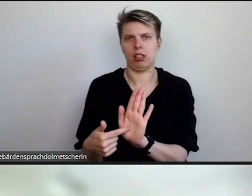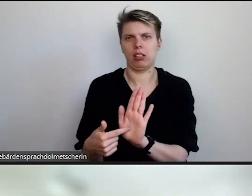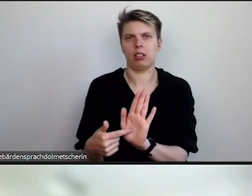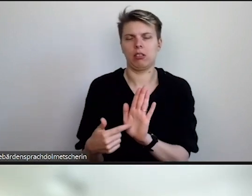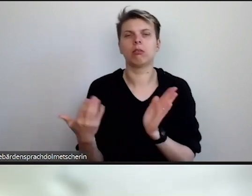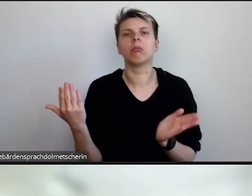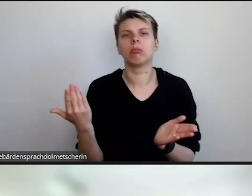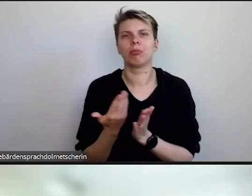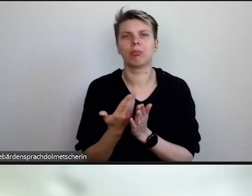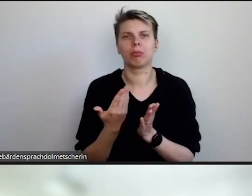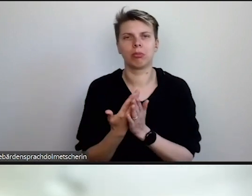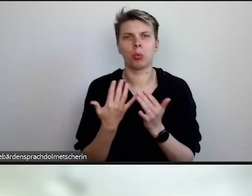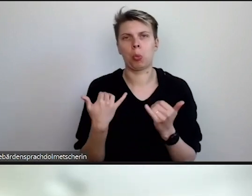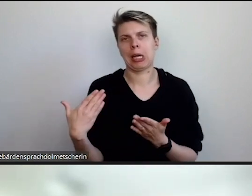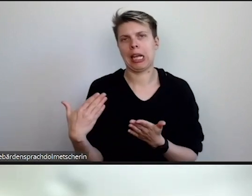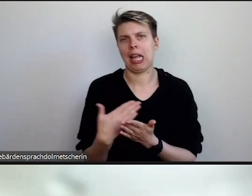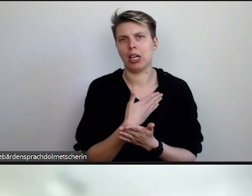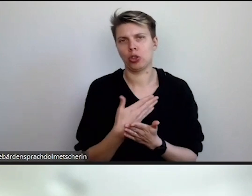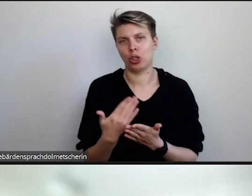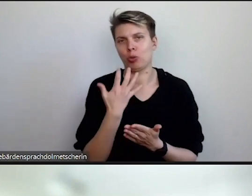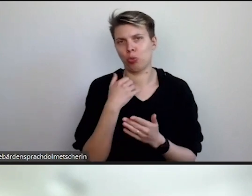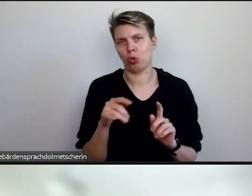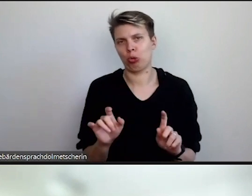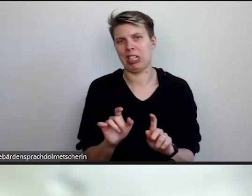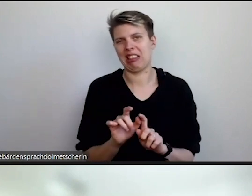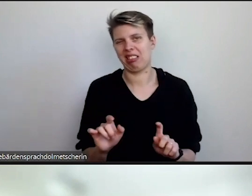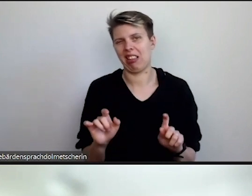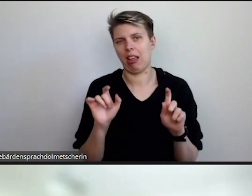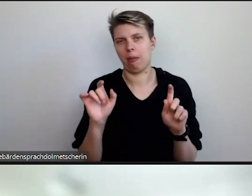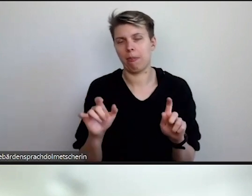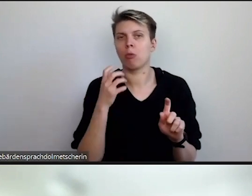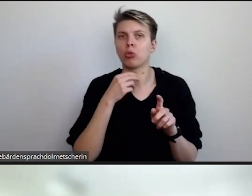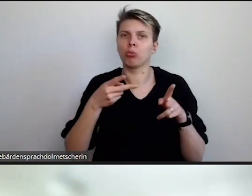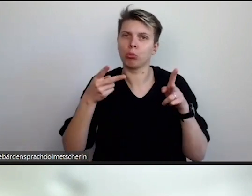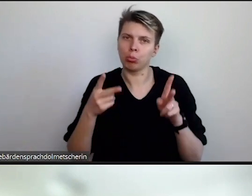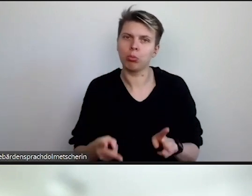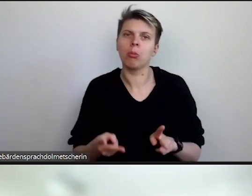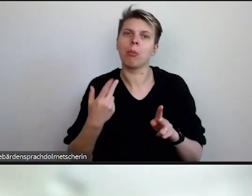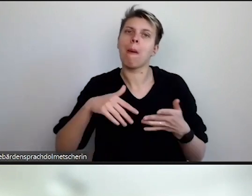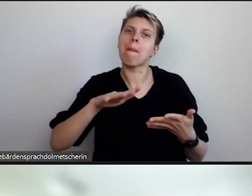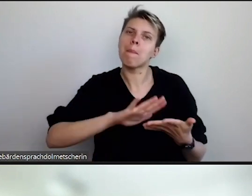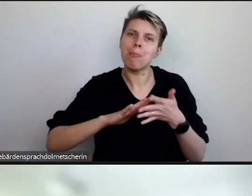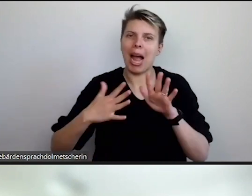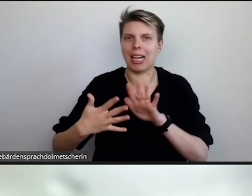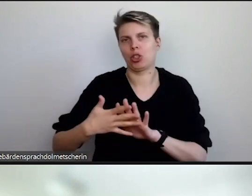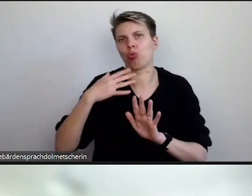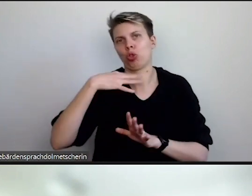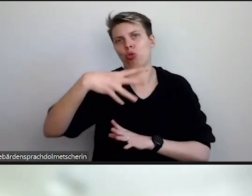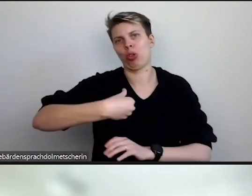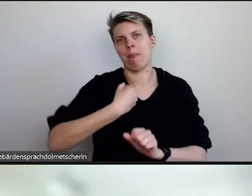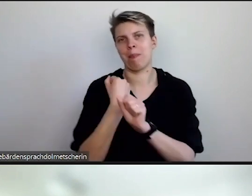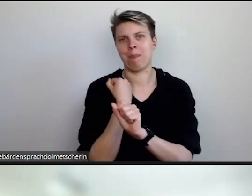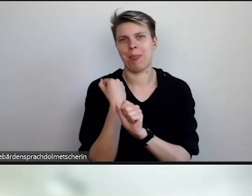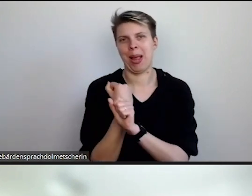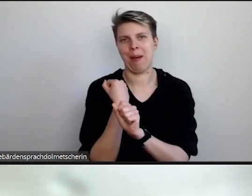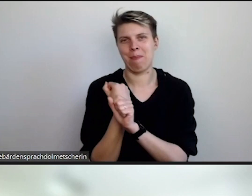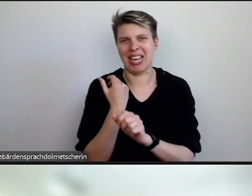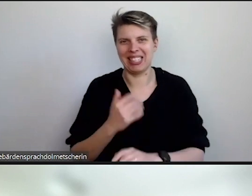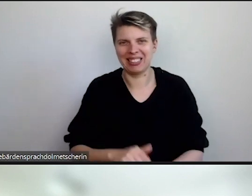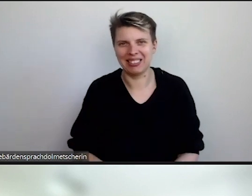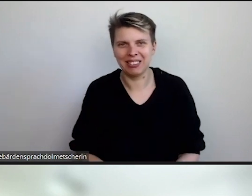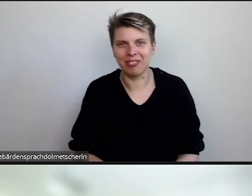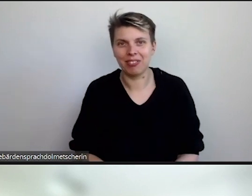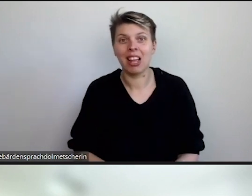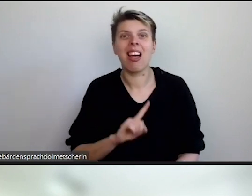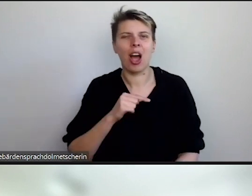wir uns auch entschieden, heute eben dieses Thema mit Ihnen sehr praktisch, sehr angemessen zu bearbeiten. Und ich glaube, eine Arbeitsweise, die Sie heute auch